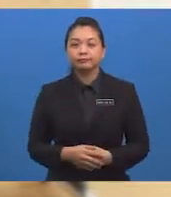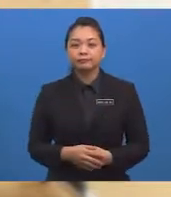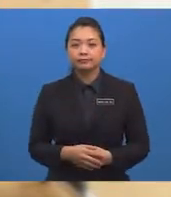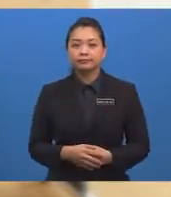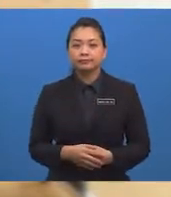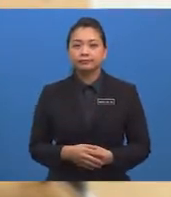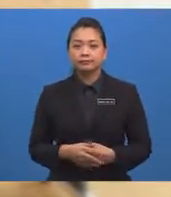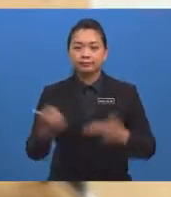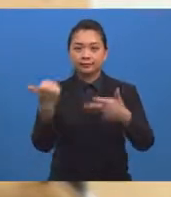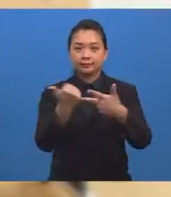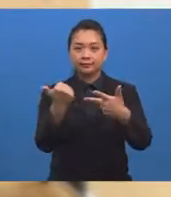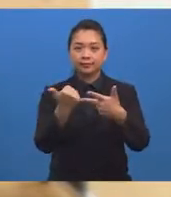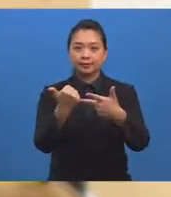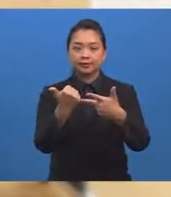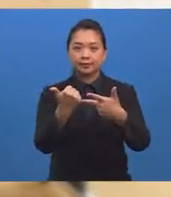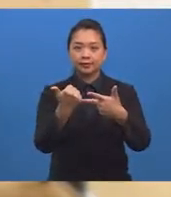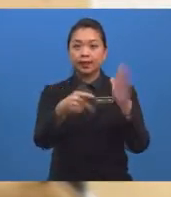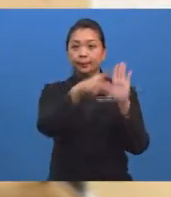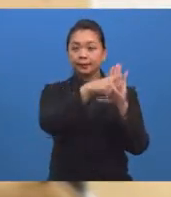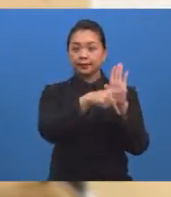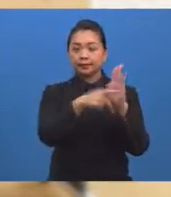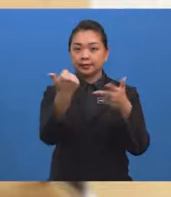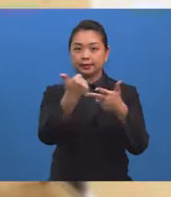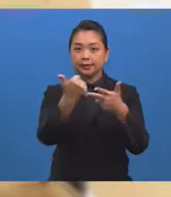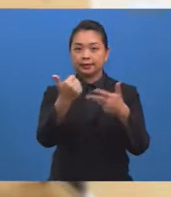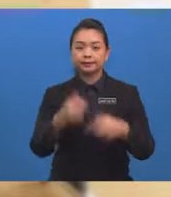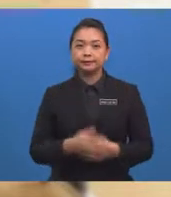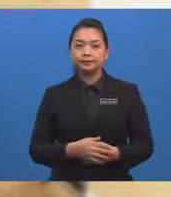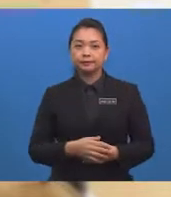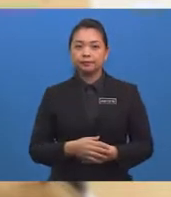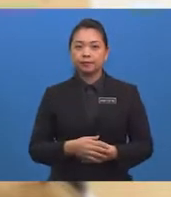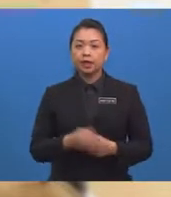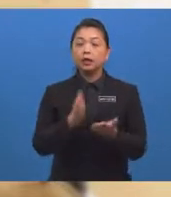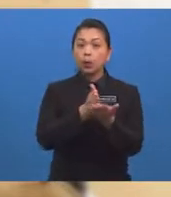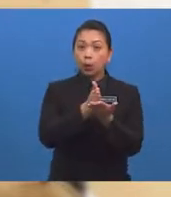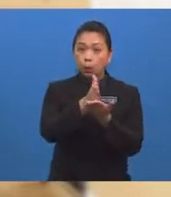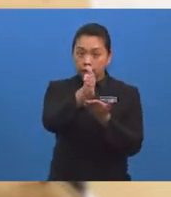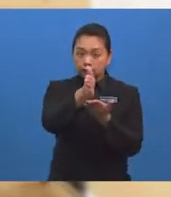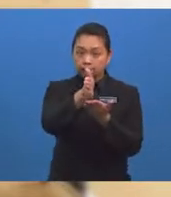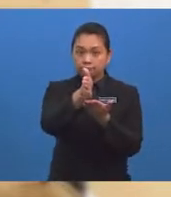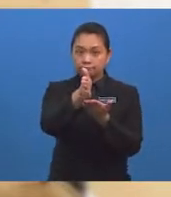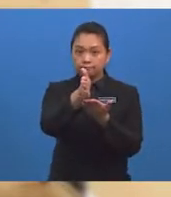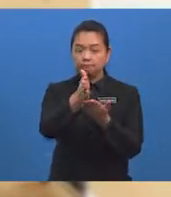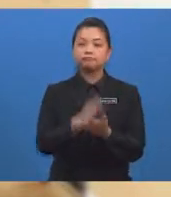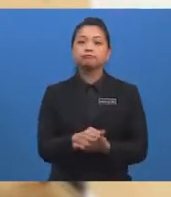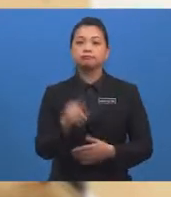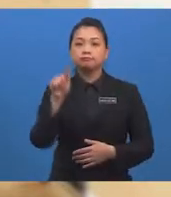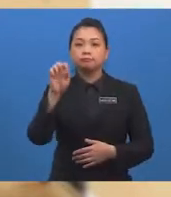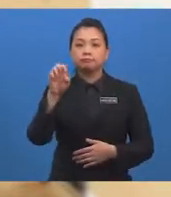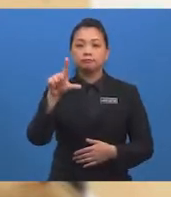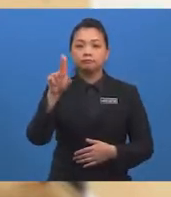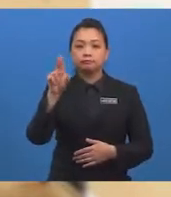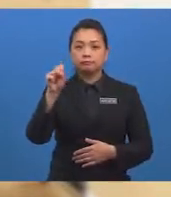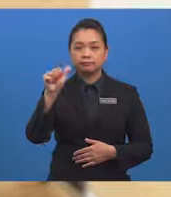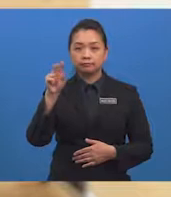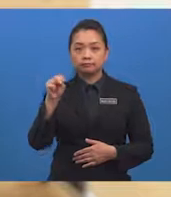Prinsip yang ketiga dalam tadbir urus baik adalah ketelusan. Prinsip ini menekankan ketelusan